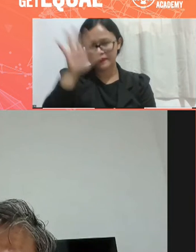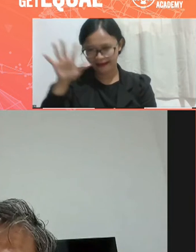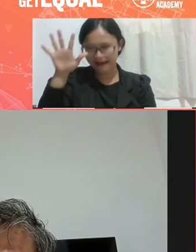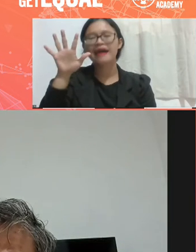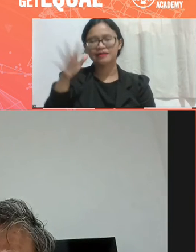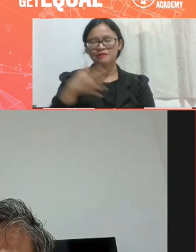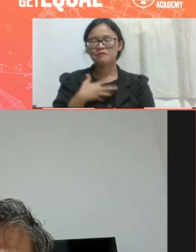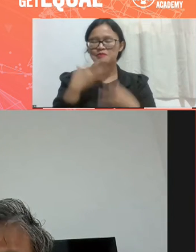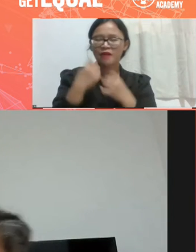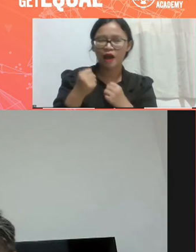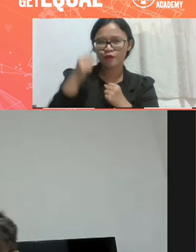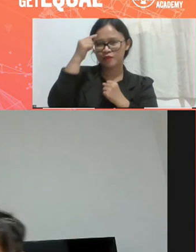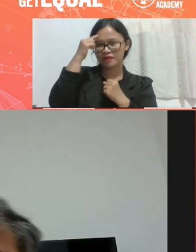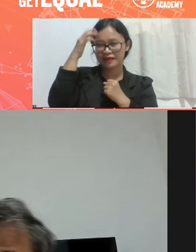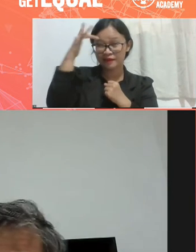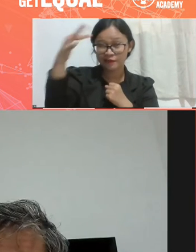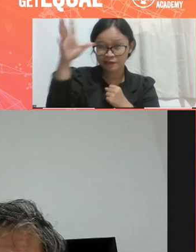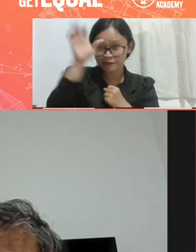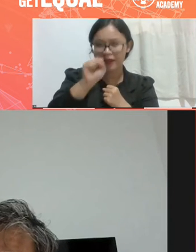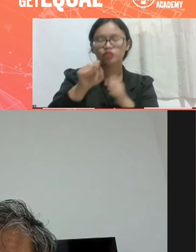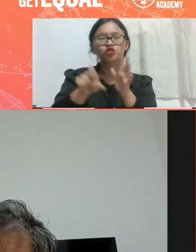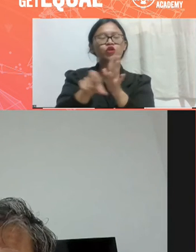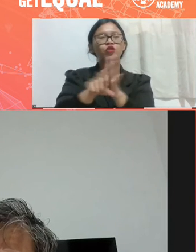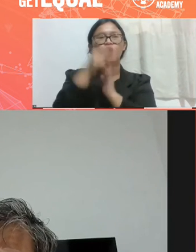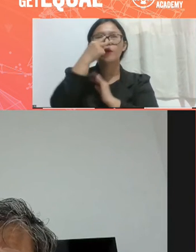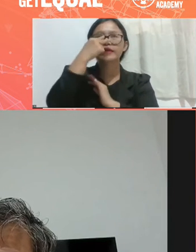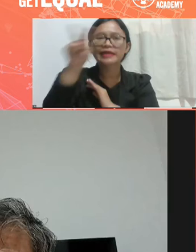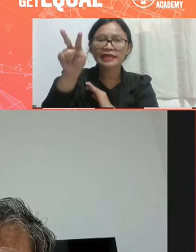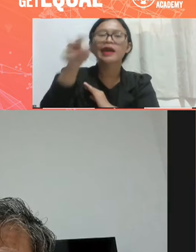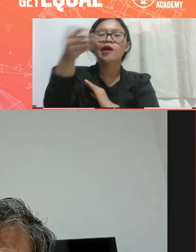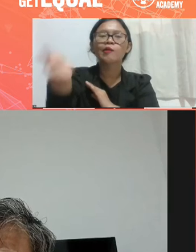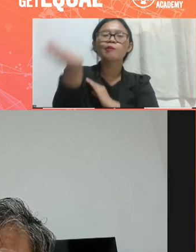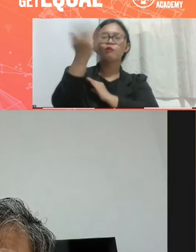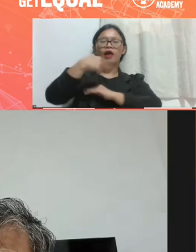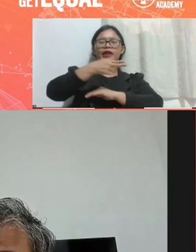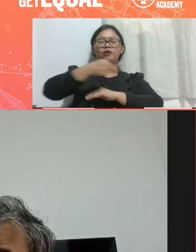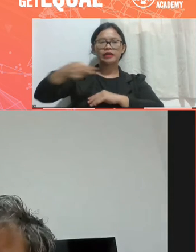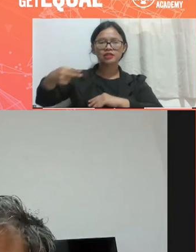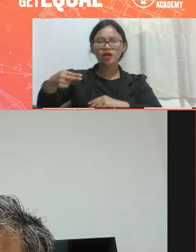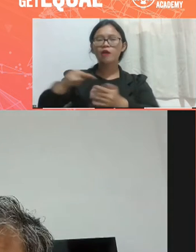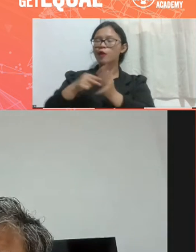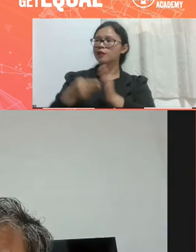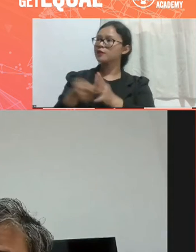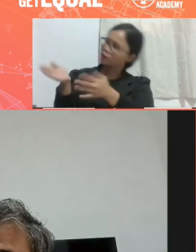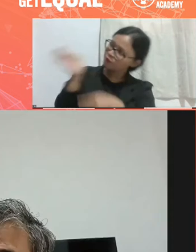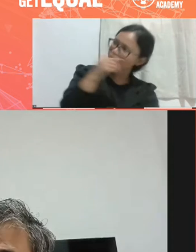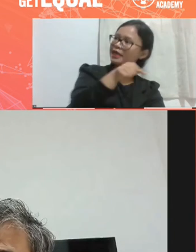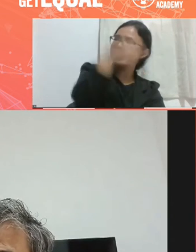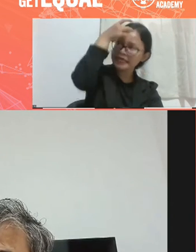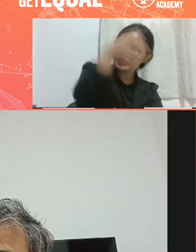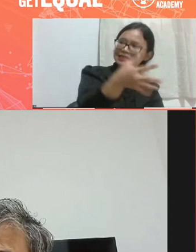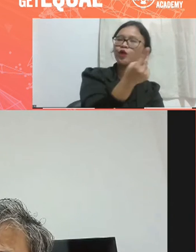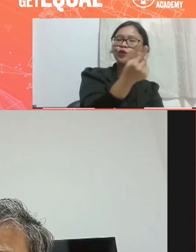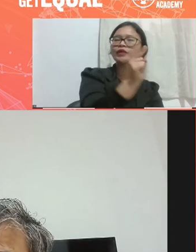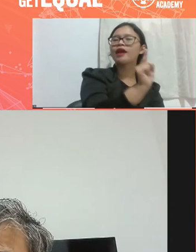muda Indonesia yang di luar negeri, beberapa sudah pulang ke Indonesia, ayo kita bantu desa, yuk. Desa sekarang sudah punya uang. Tinggal sekarang